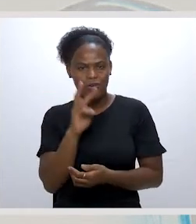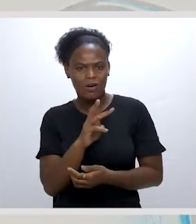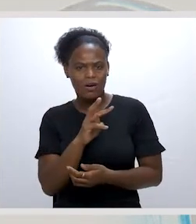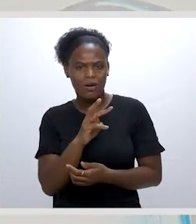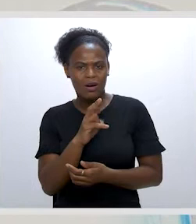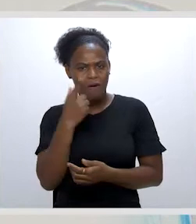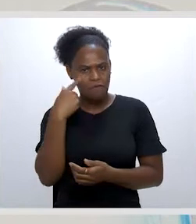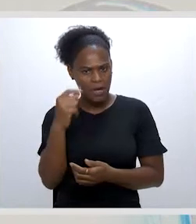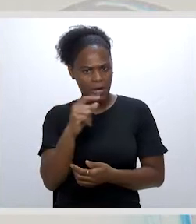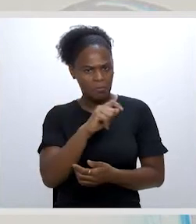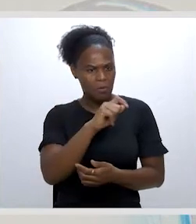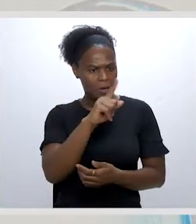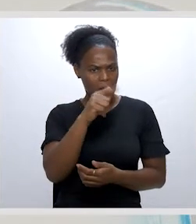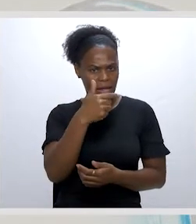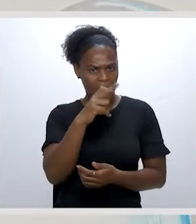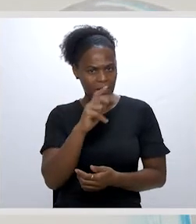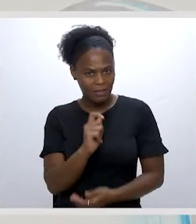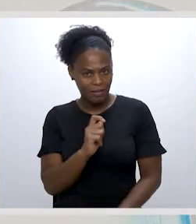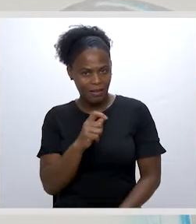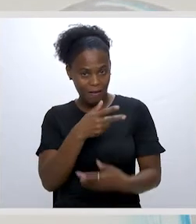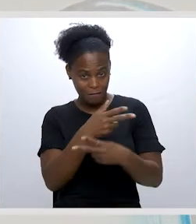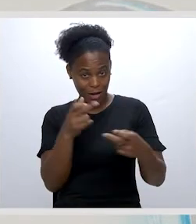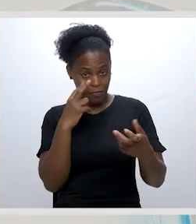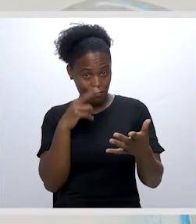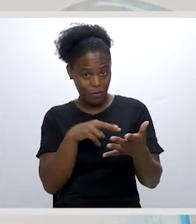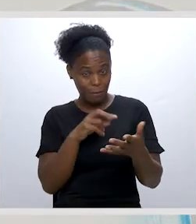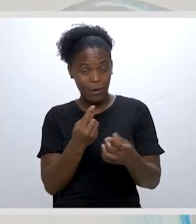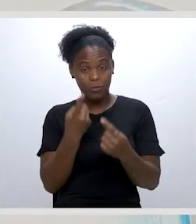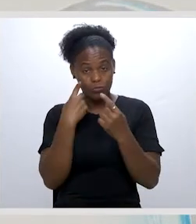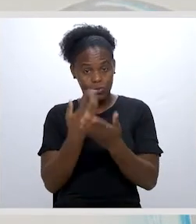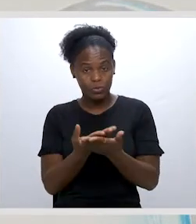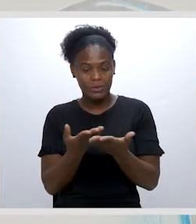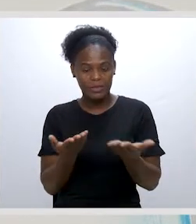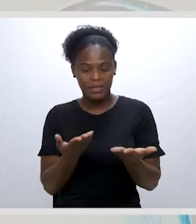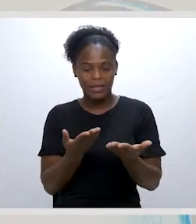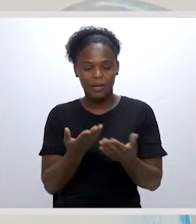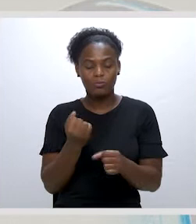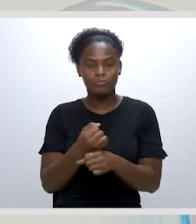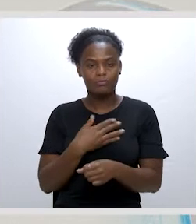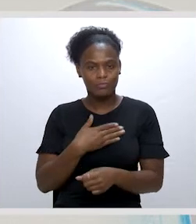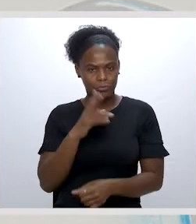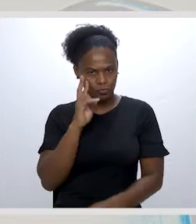du verbe être dans les phrases pour montrer les métiers?